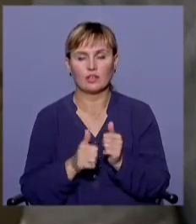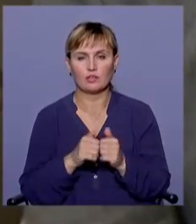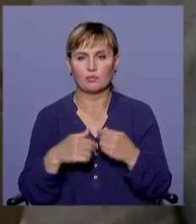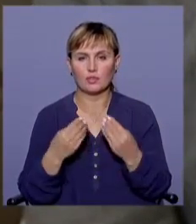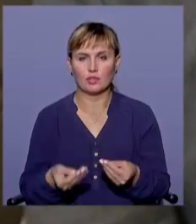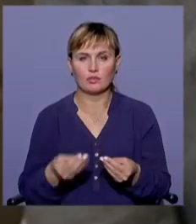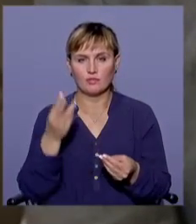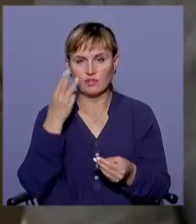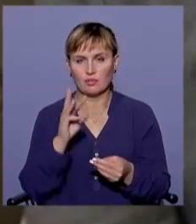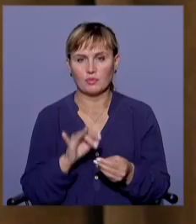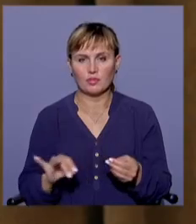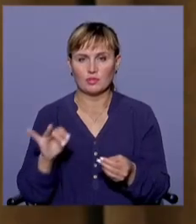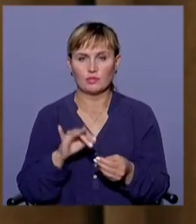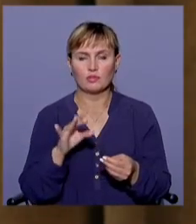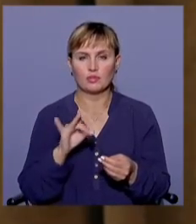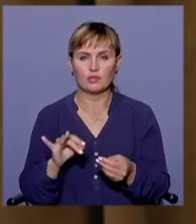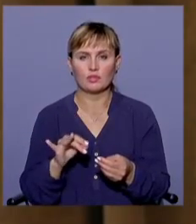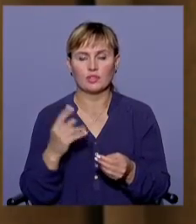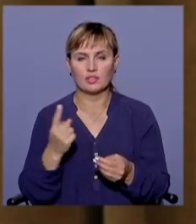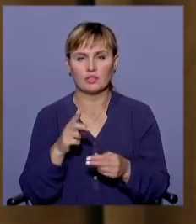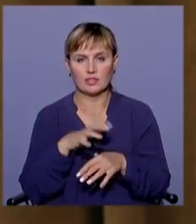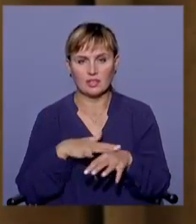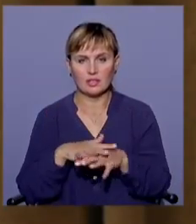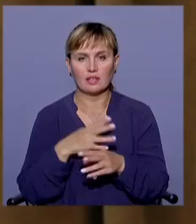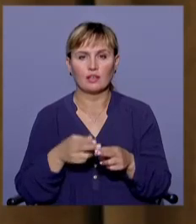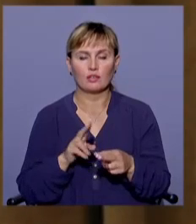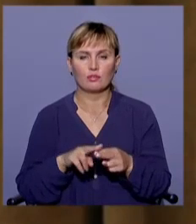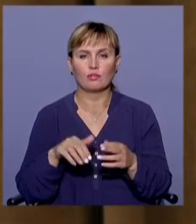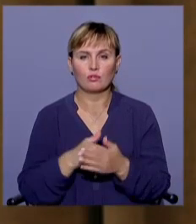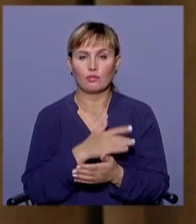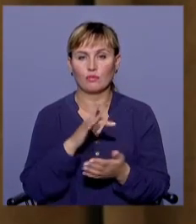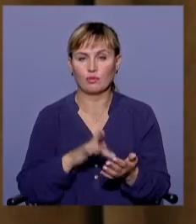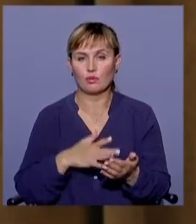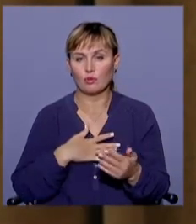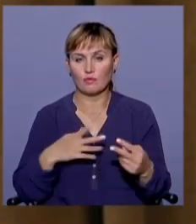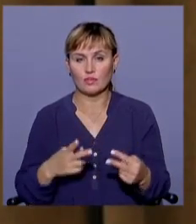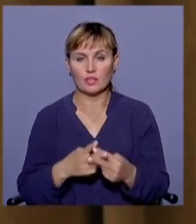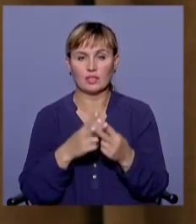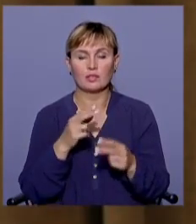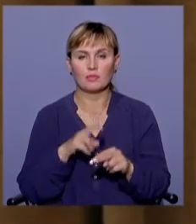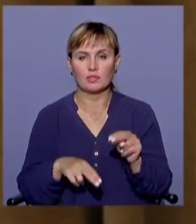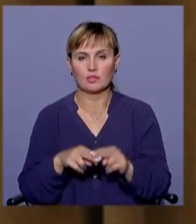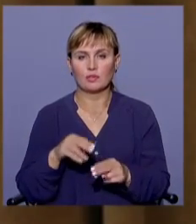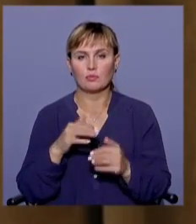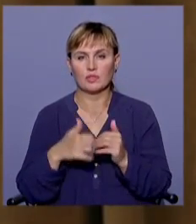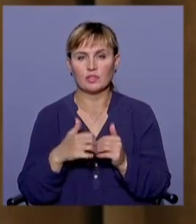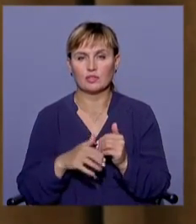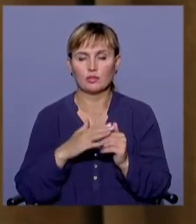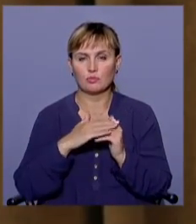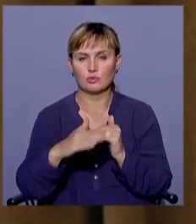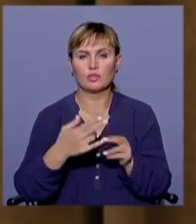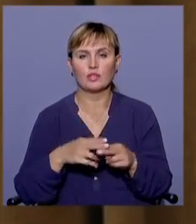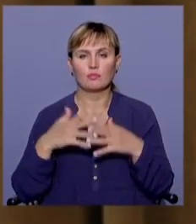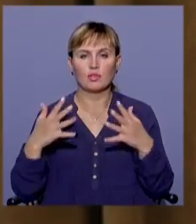и в современной истории мы единственная страна, которая новый город, новую столицу возвела посреди пустыни, и это